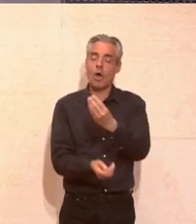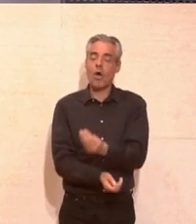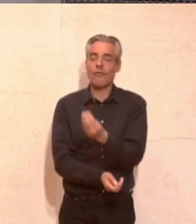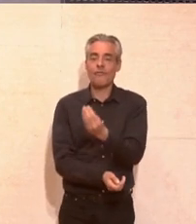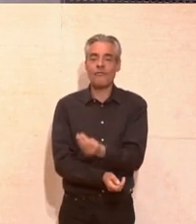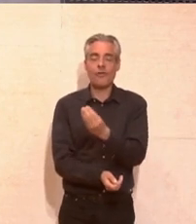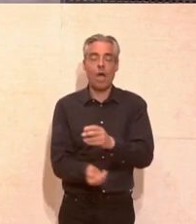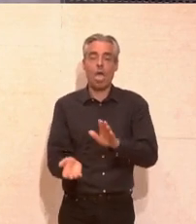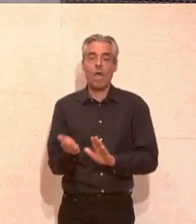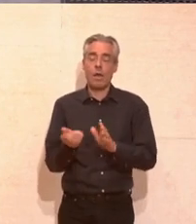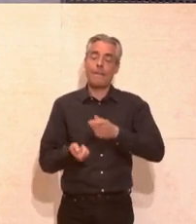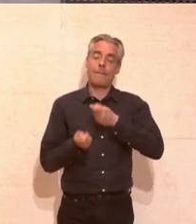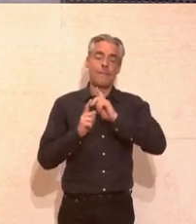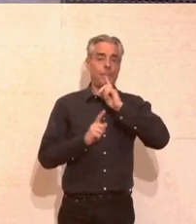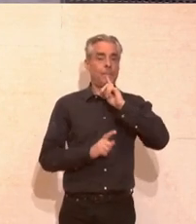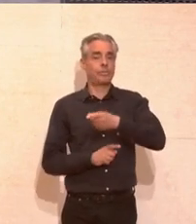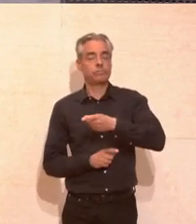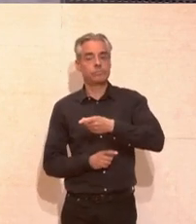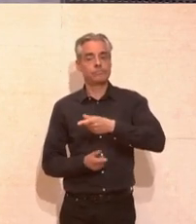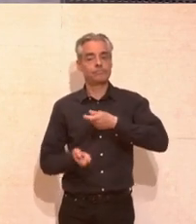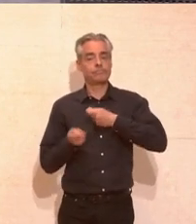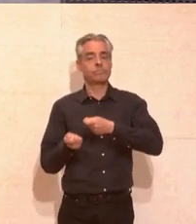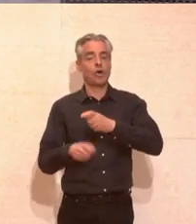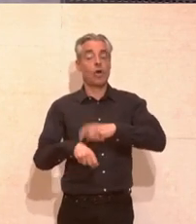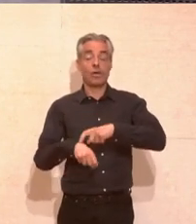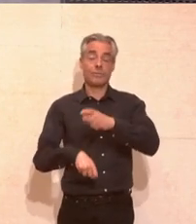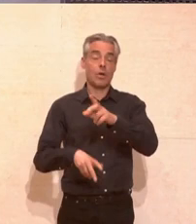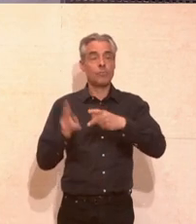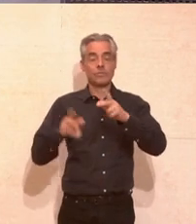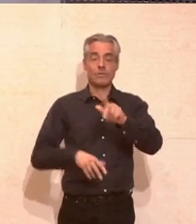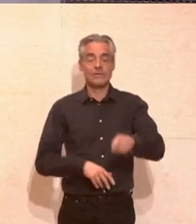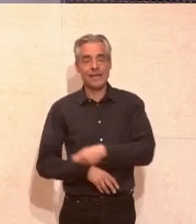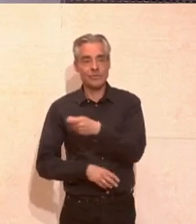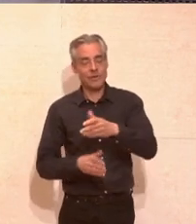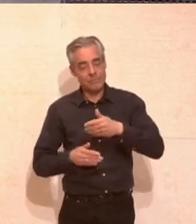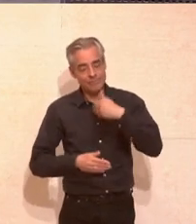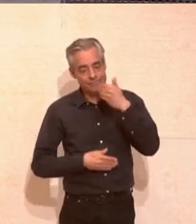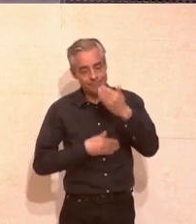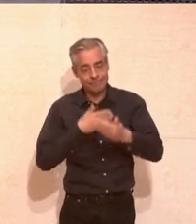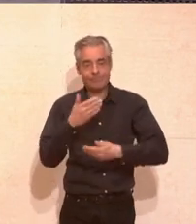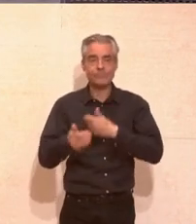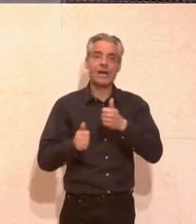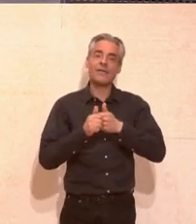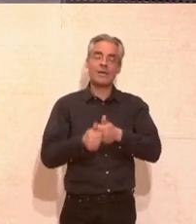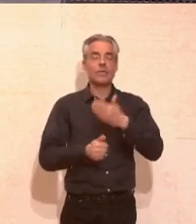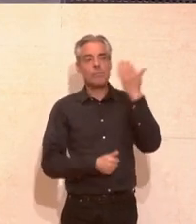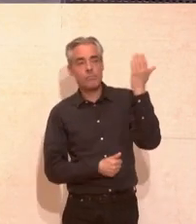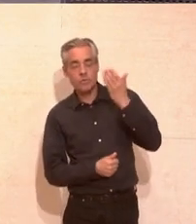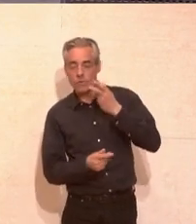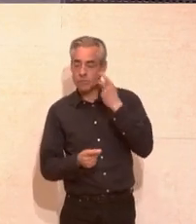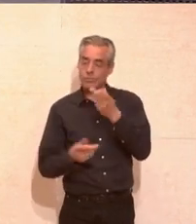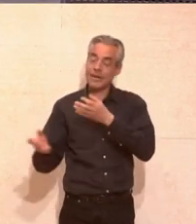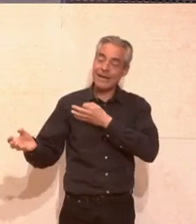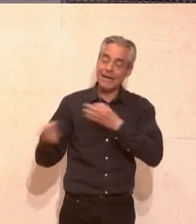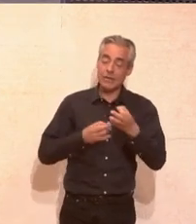ne soit pas un rythme imposé par ses horaires, mais un rythme qui soit imposé vis-à-vis de son besoin et qui doit être